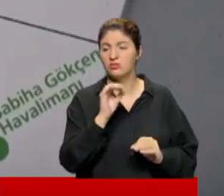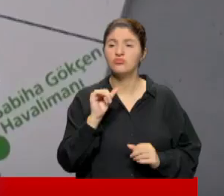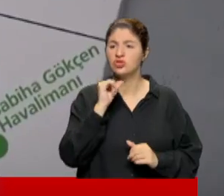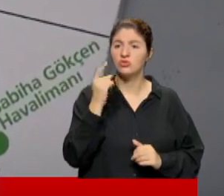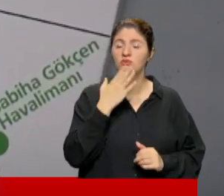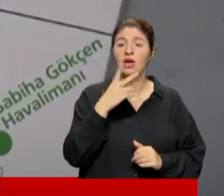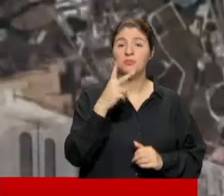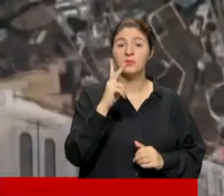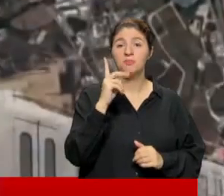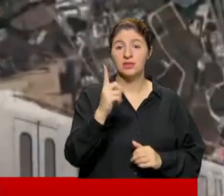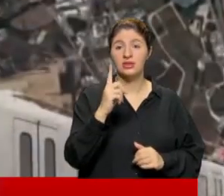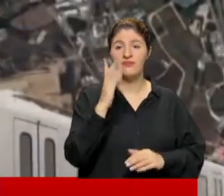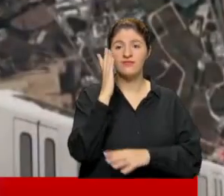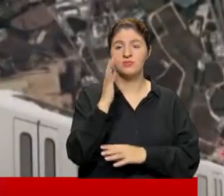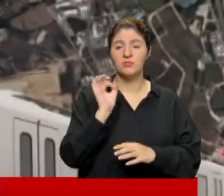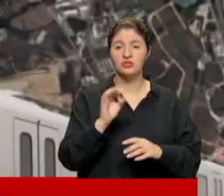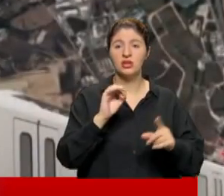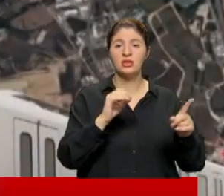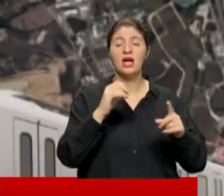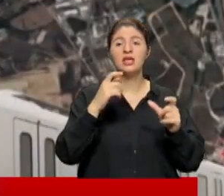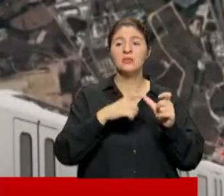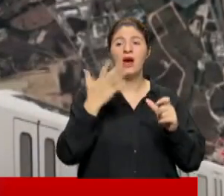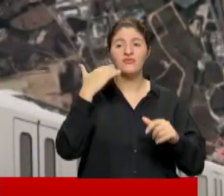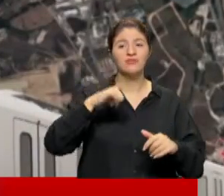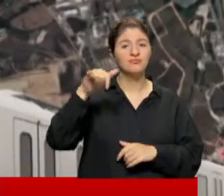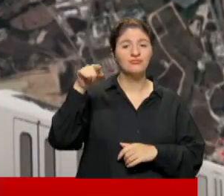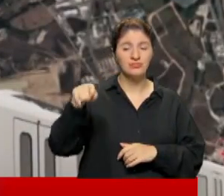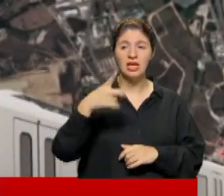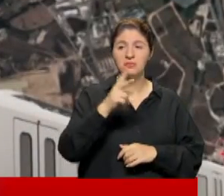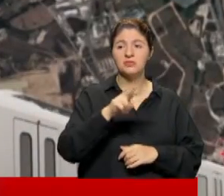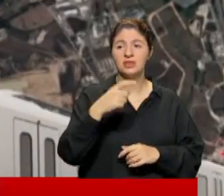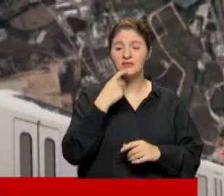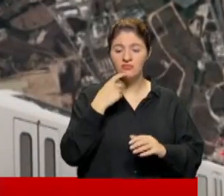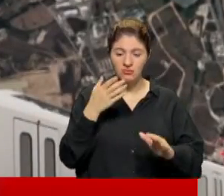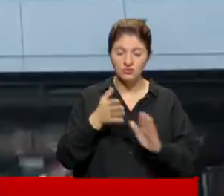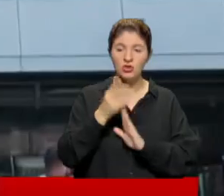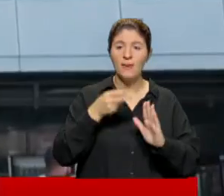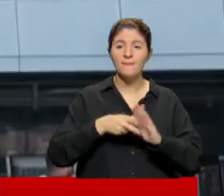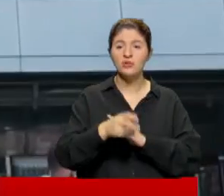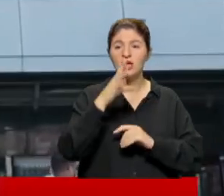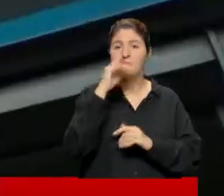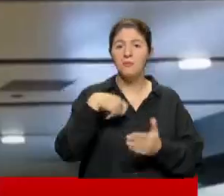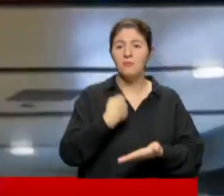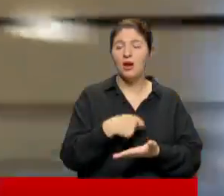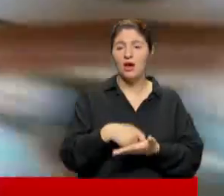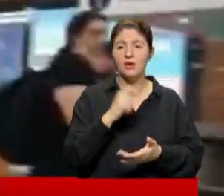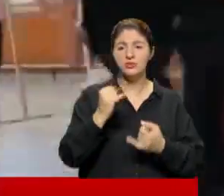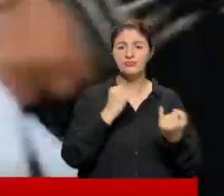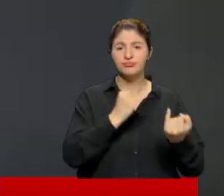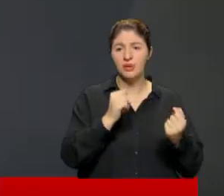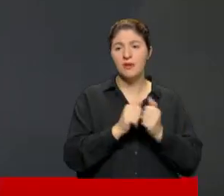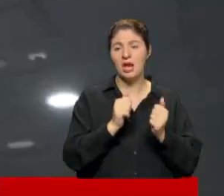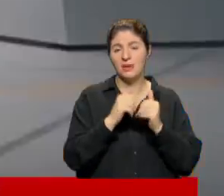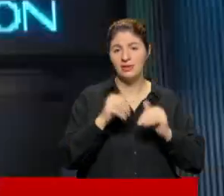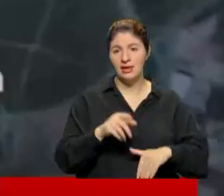2001'de faaliyete geçen sabia Gökçen Havalimanına 2022 yılında ulaşabilen metro hattı kimin parasıyla yapıldı tartışmasını